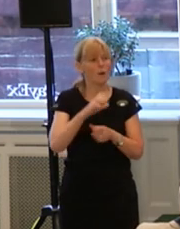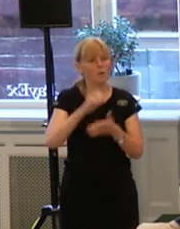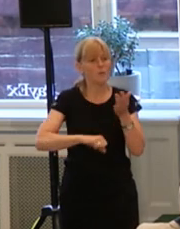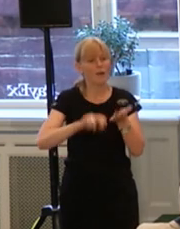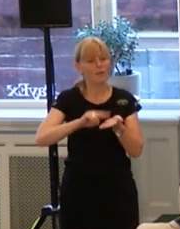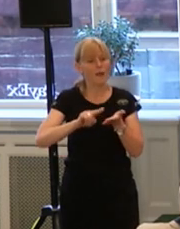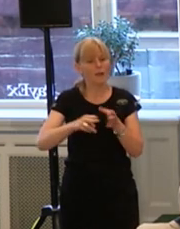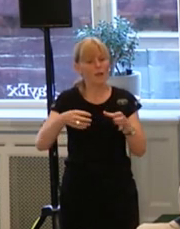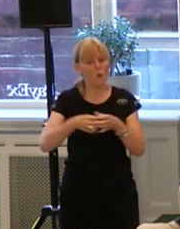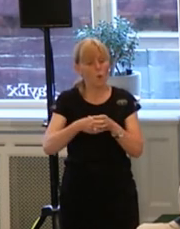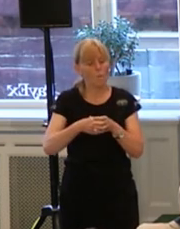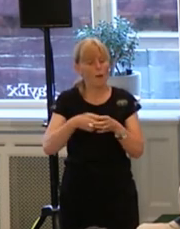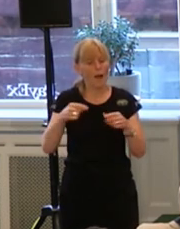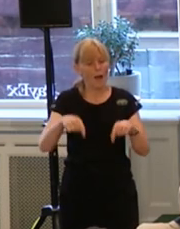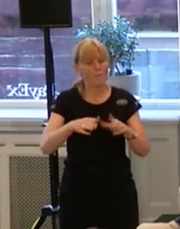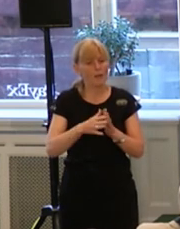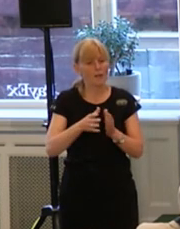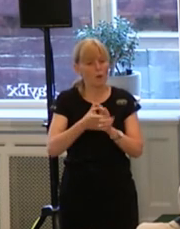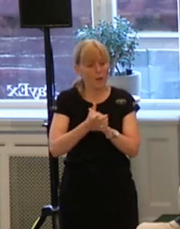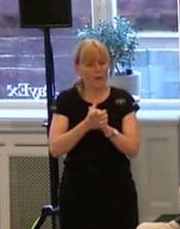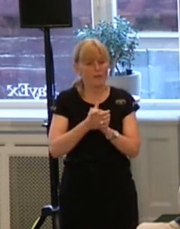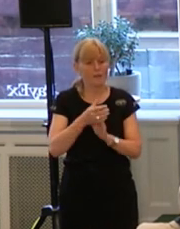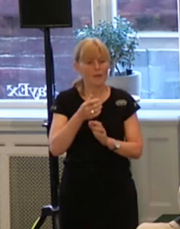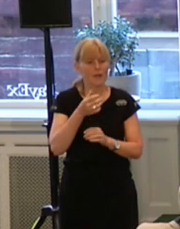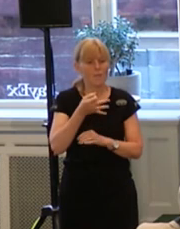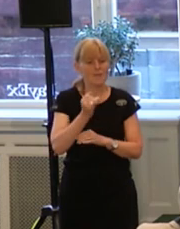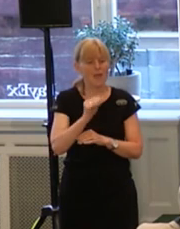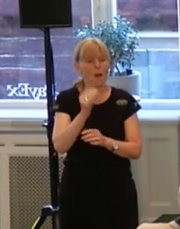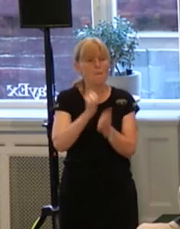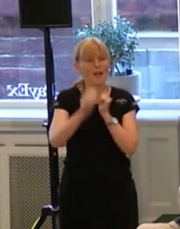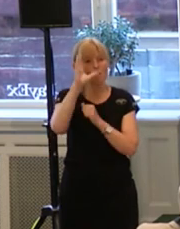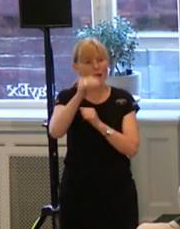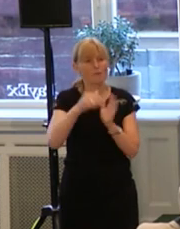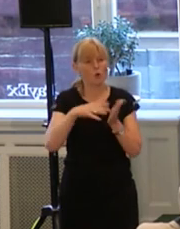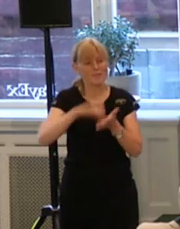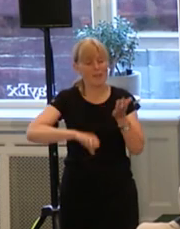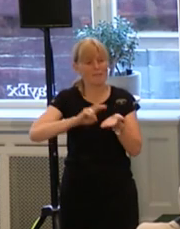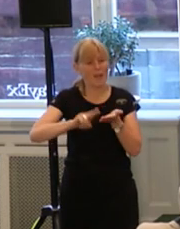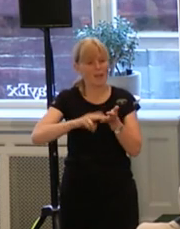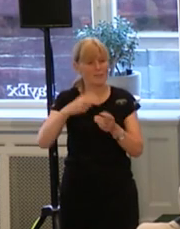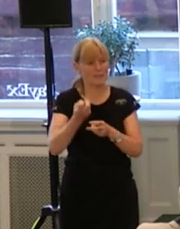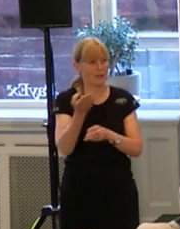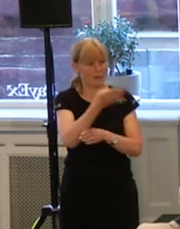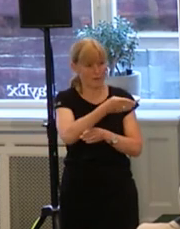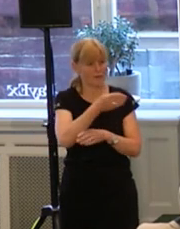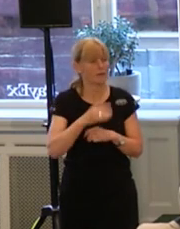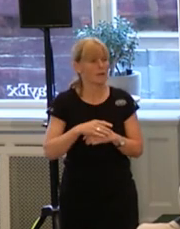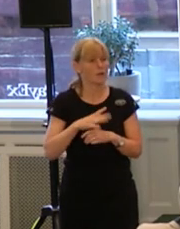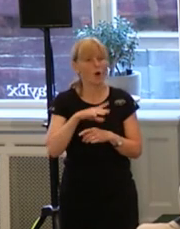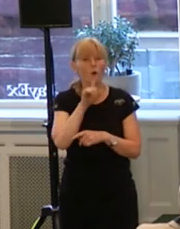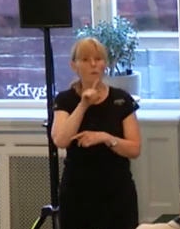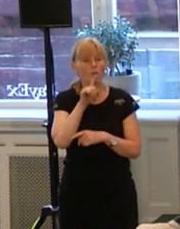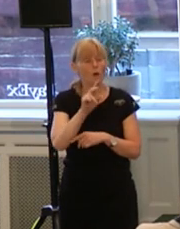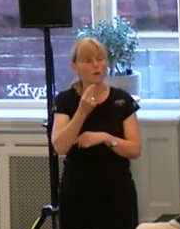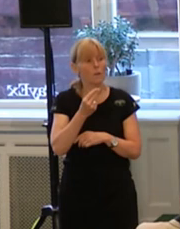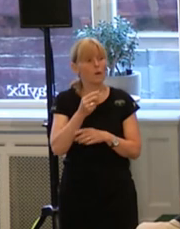Och är här tillsammans med några av mina kollegor. Ska vi säga att det var Pia Bergman som arbetar på Skatteverket? Ja, och jag har några kommentarer. För att samverkan